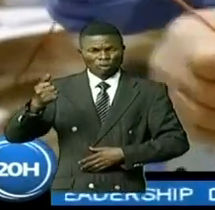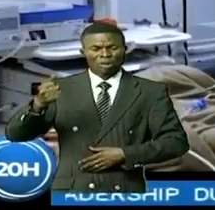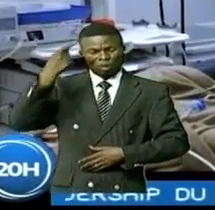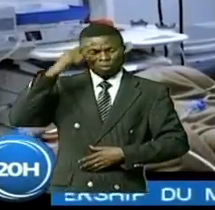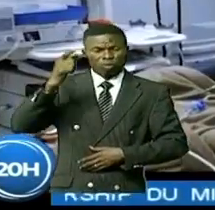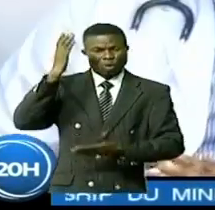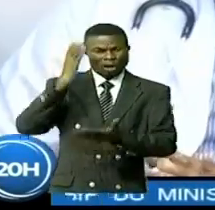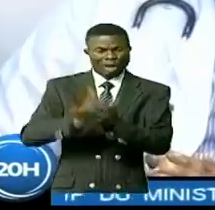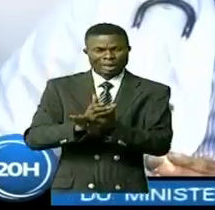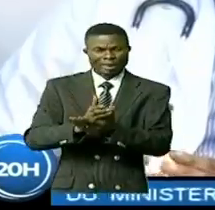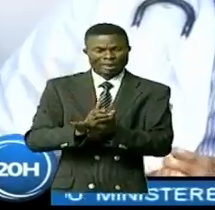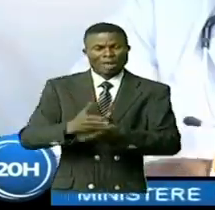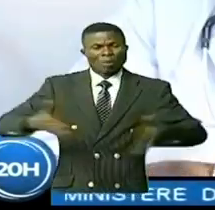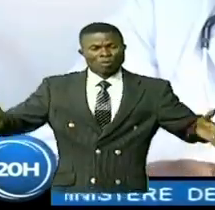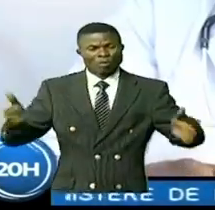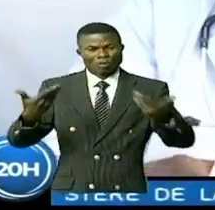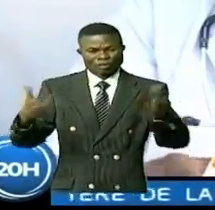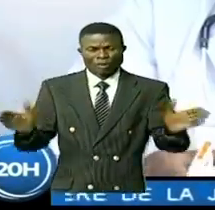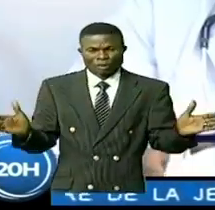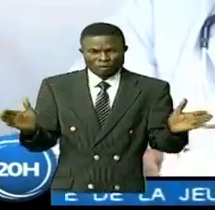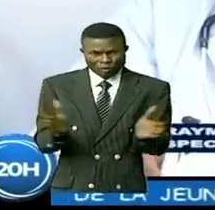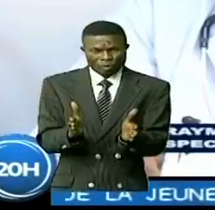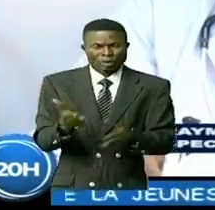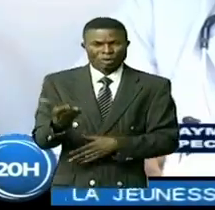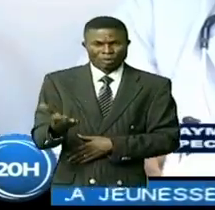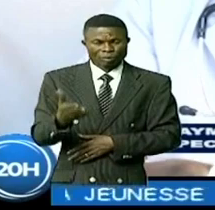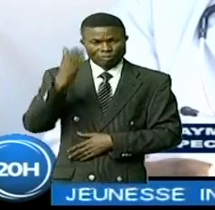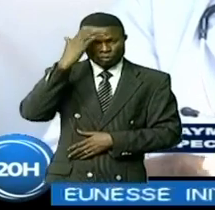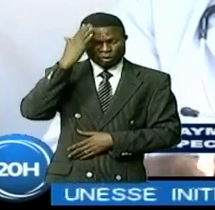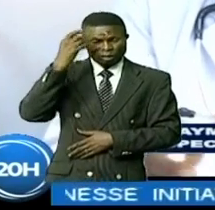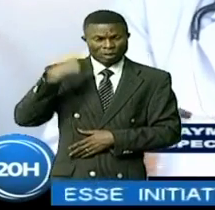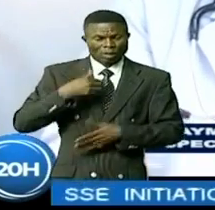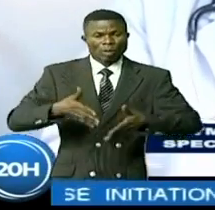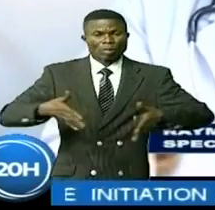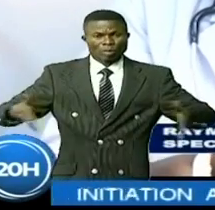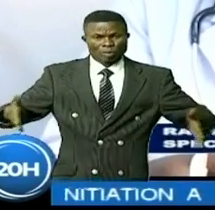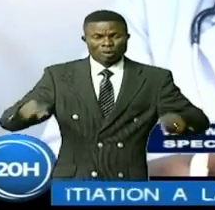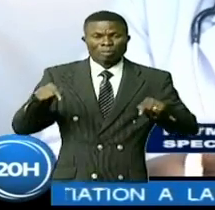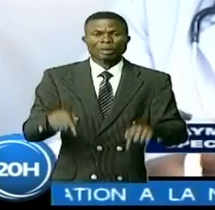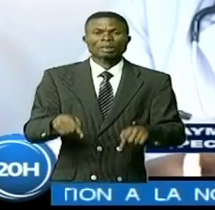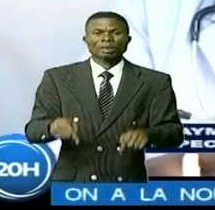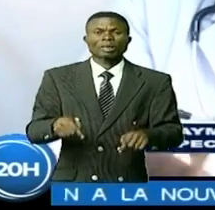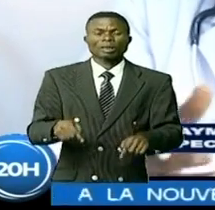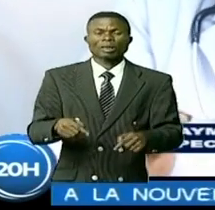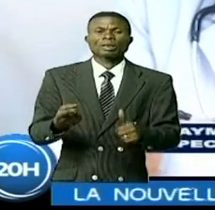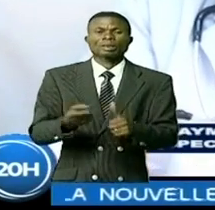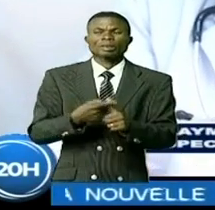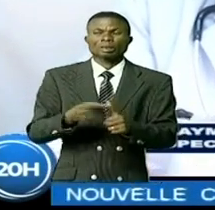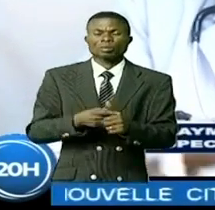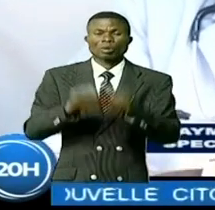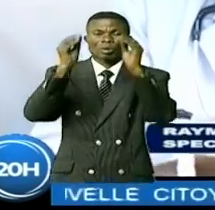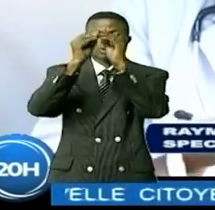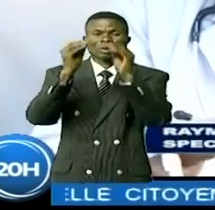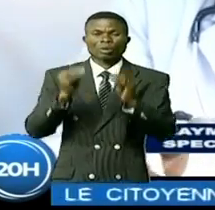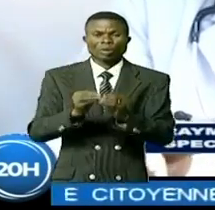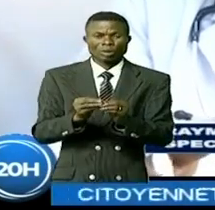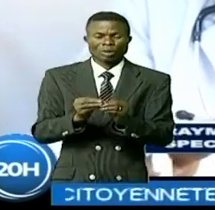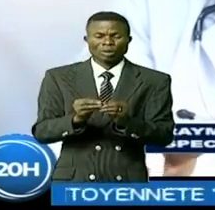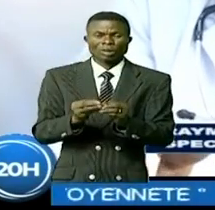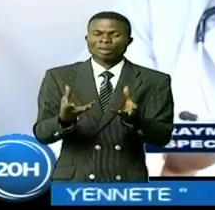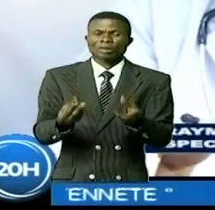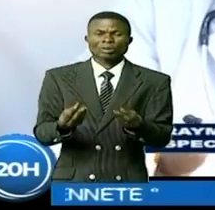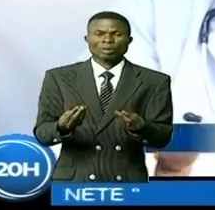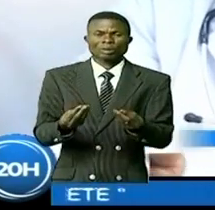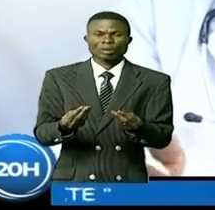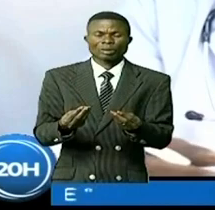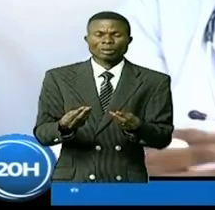l'obésité. Pour reconnaître qu'on est obèse en faisant un calcul d'abord simple de